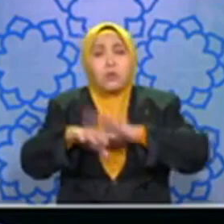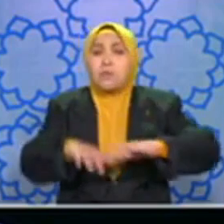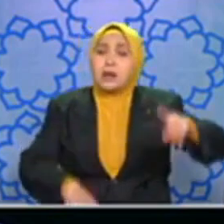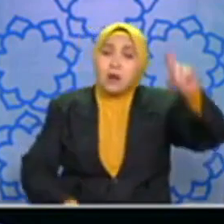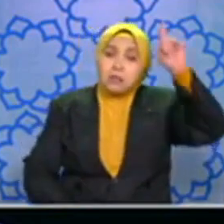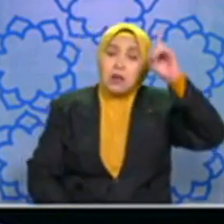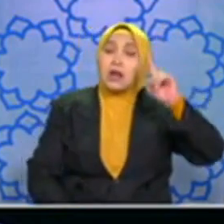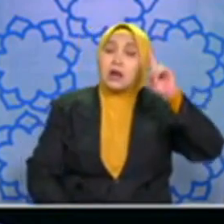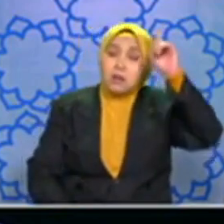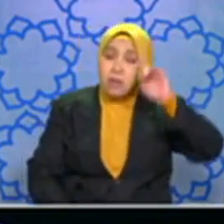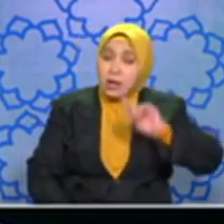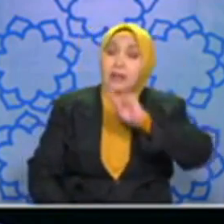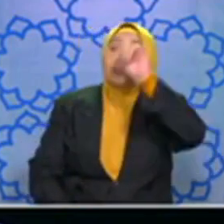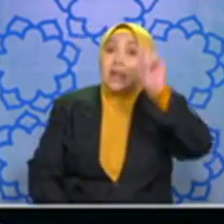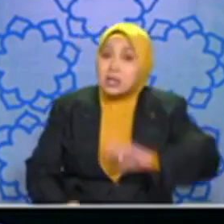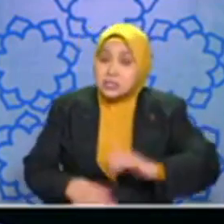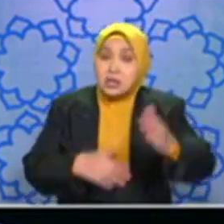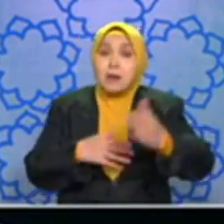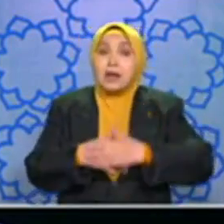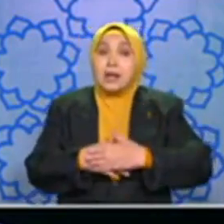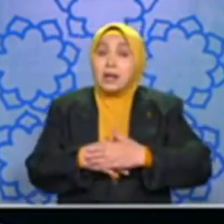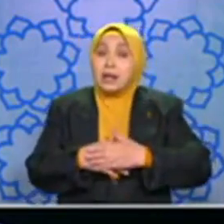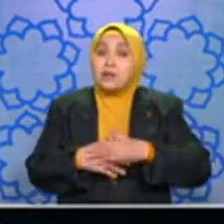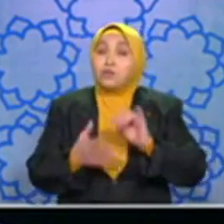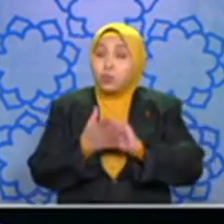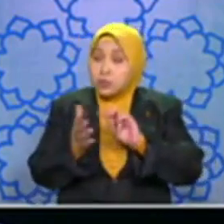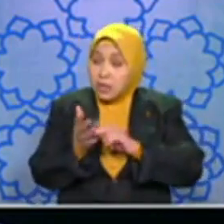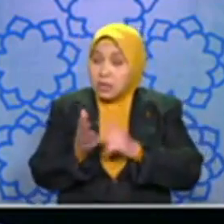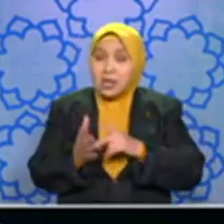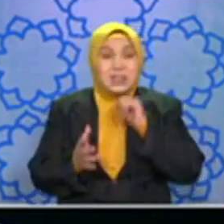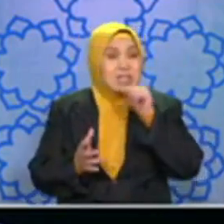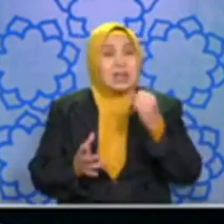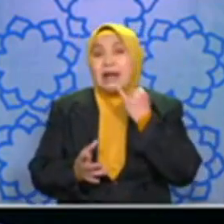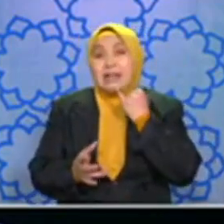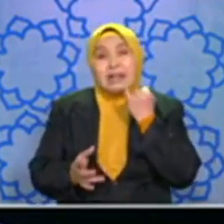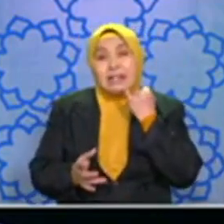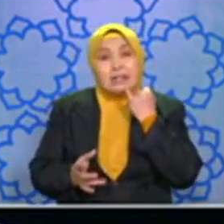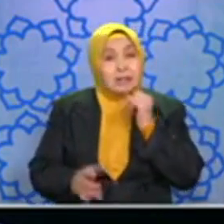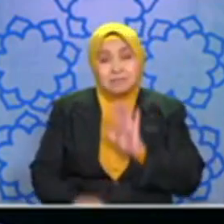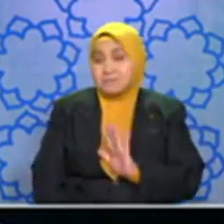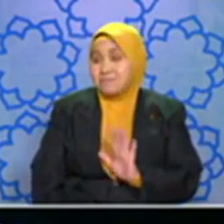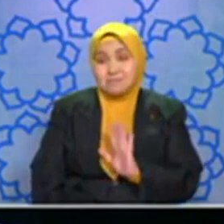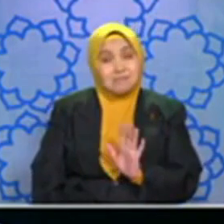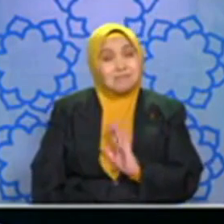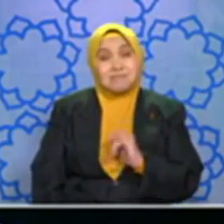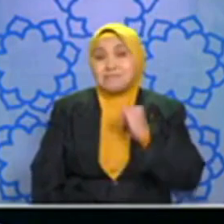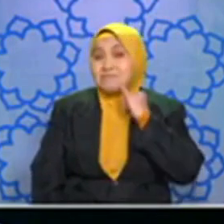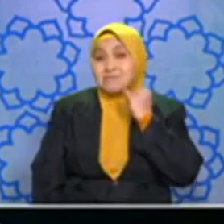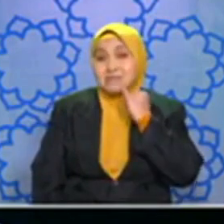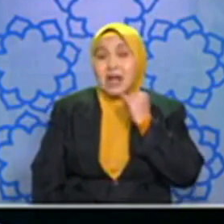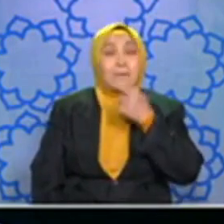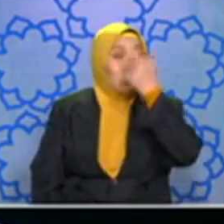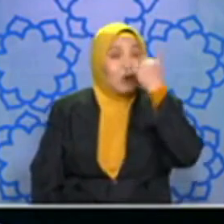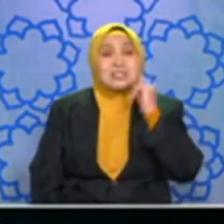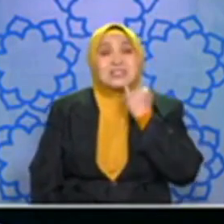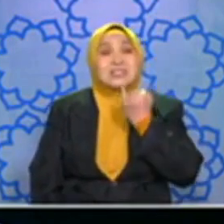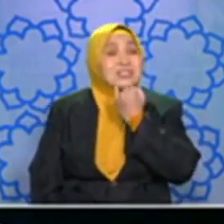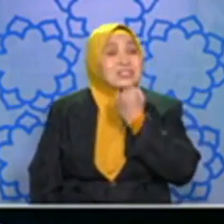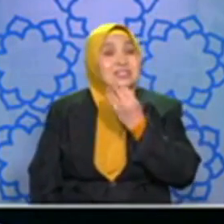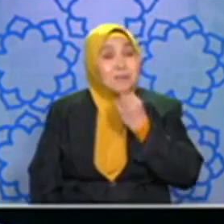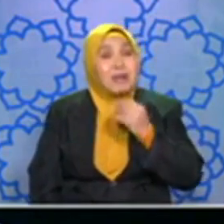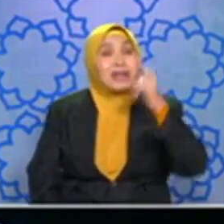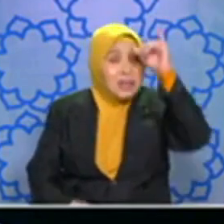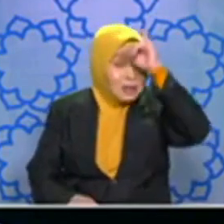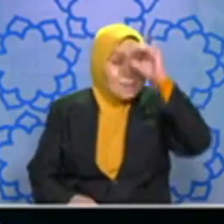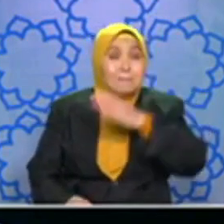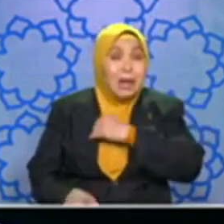dan Allah akan tanya balik. Itu kesan beriman pada hari akhirat. Tidak dengki, Ustaz. Pasal apa? Pasal bila Bani Israel ini beriman pada Allah, tapi